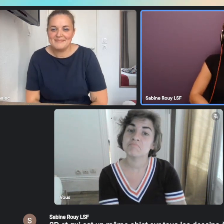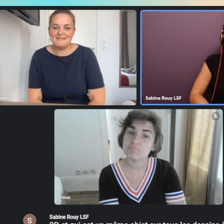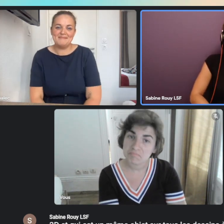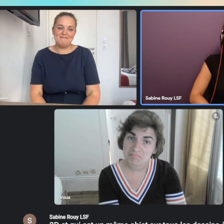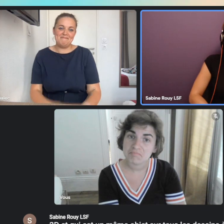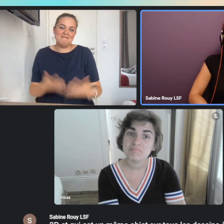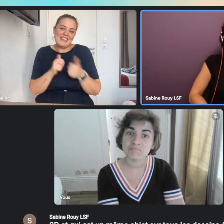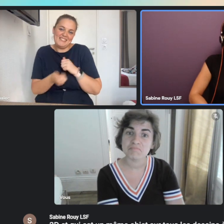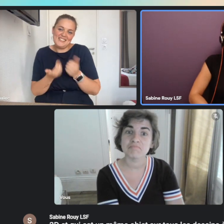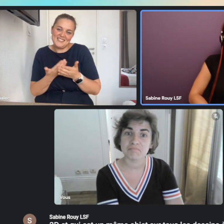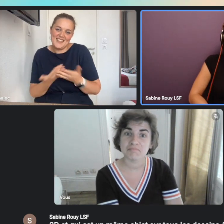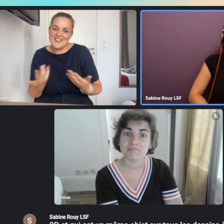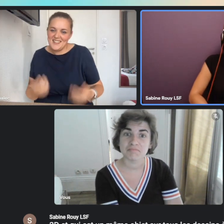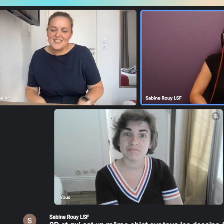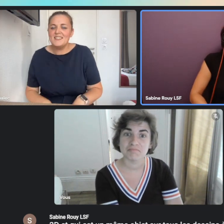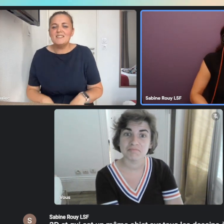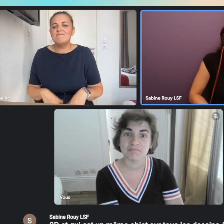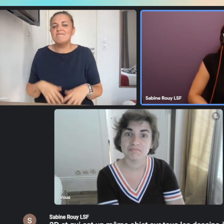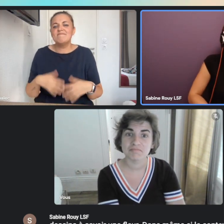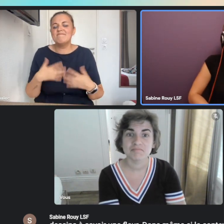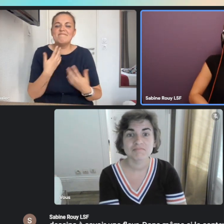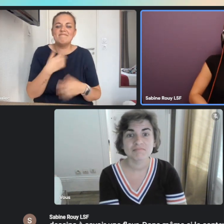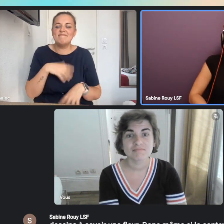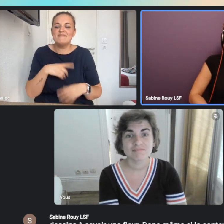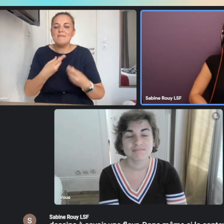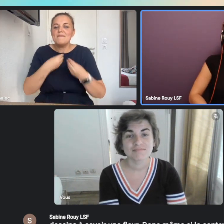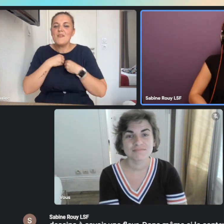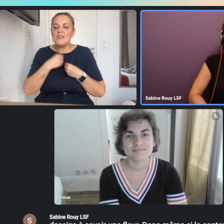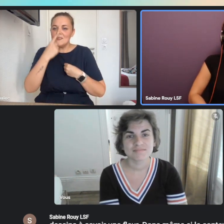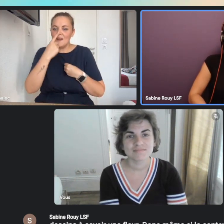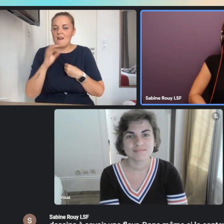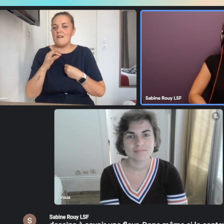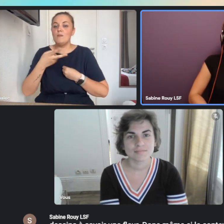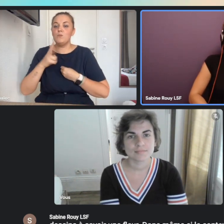dessins. Hein, donc voilà, c'était un de mes défis,